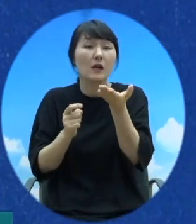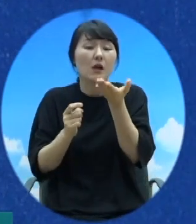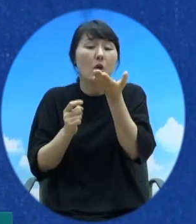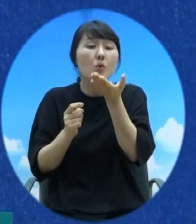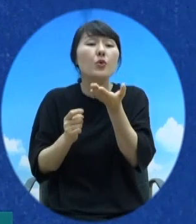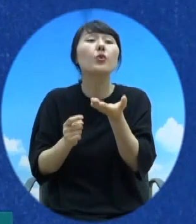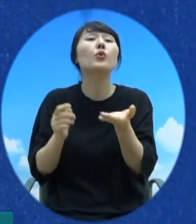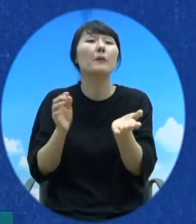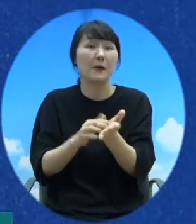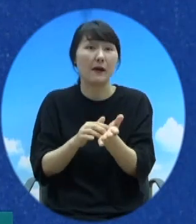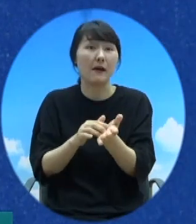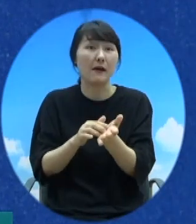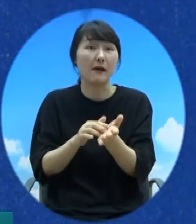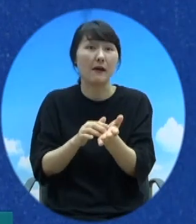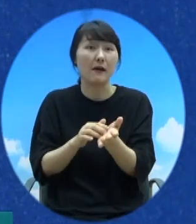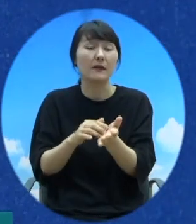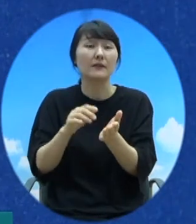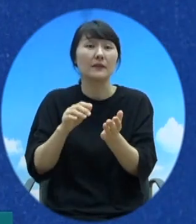여러분,